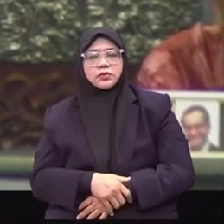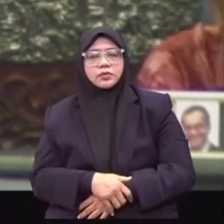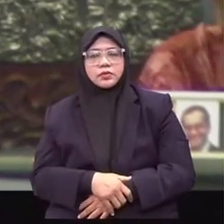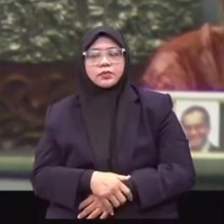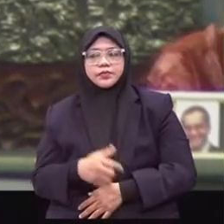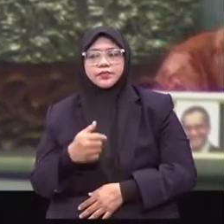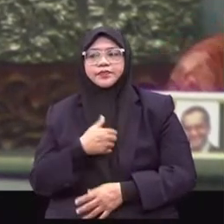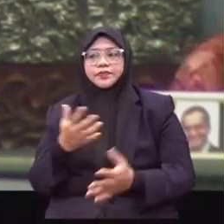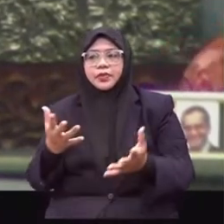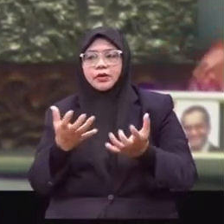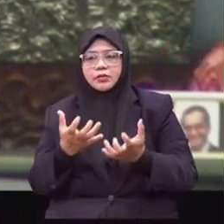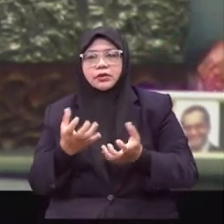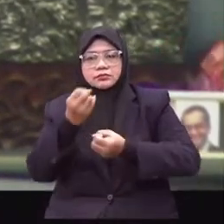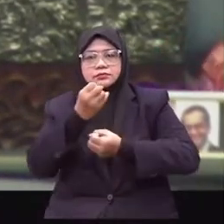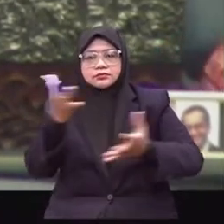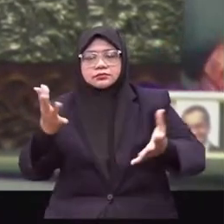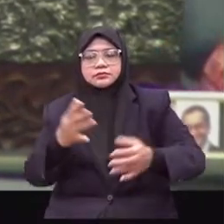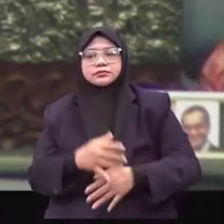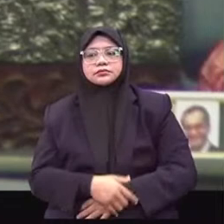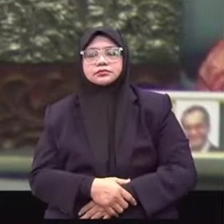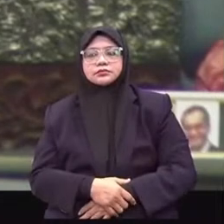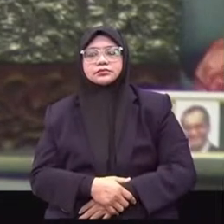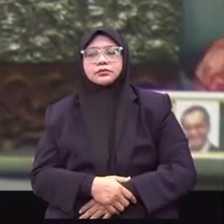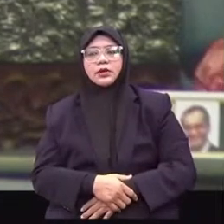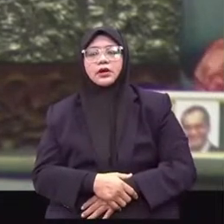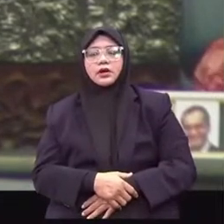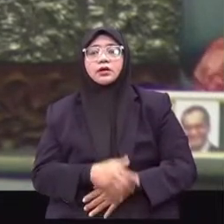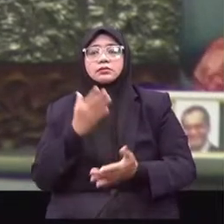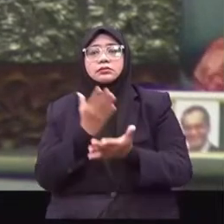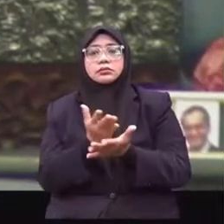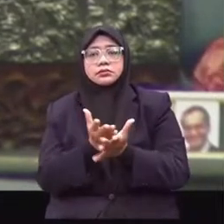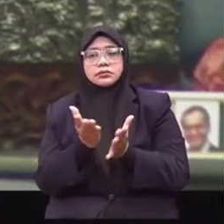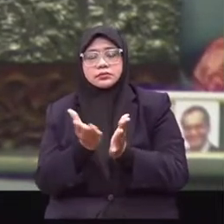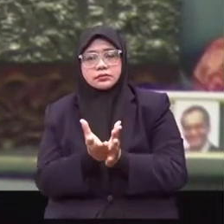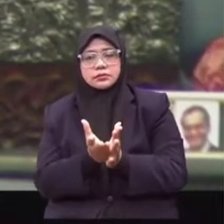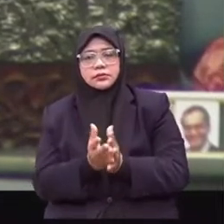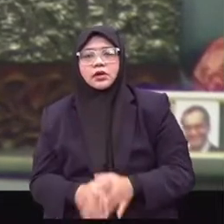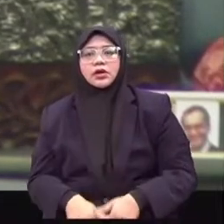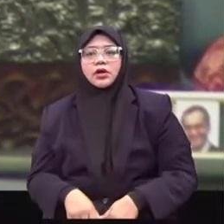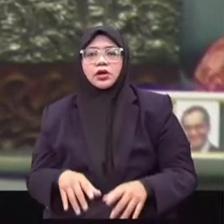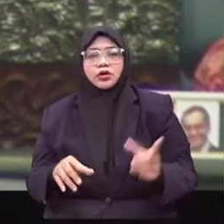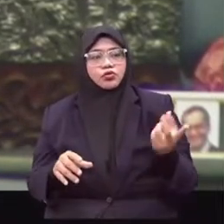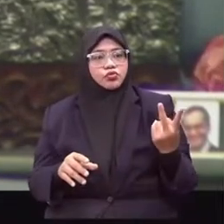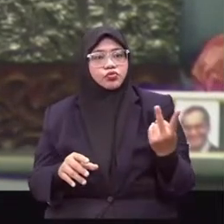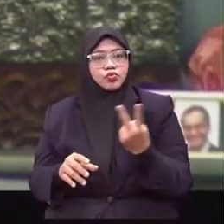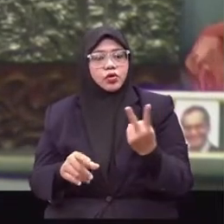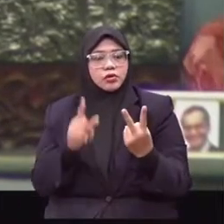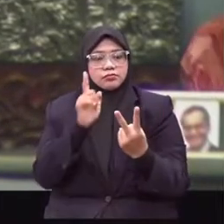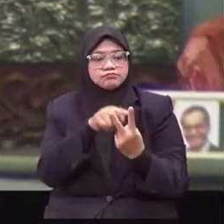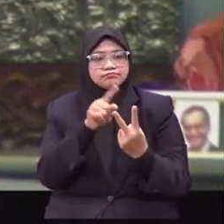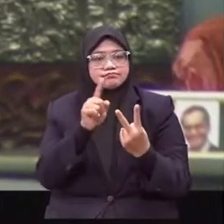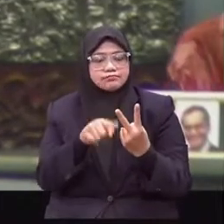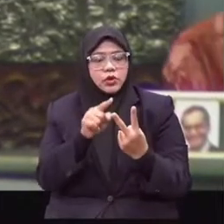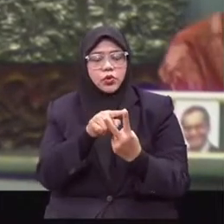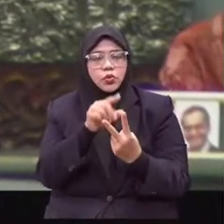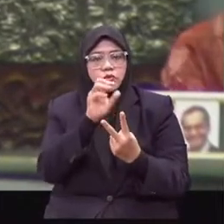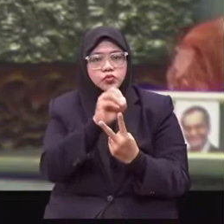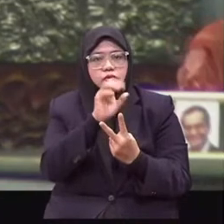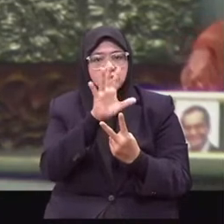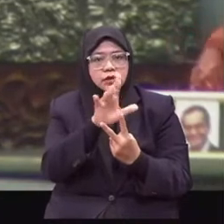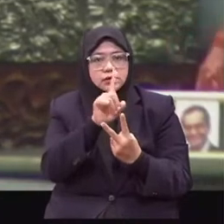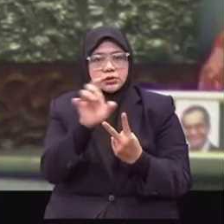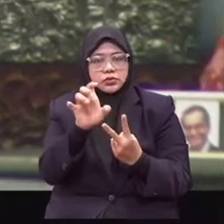Saya ingin menarik perhatian perbelanjaan antara dua klub ini kok 050